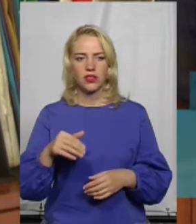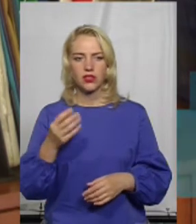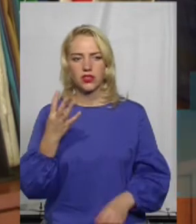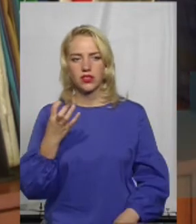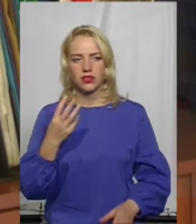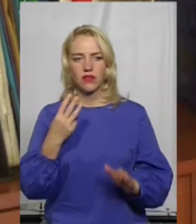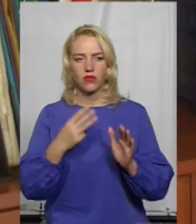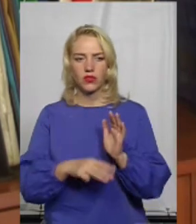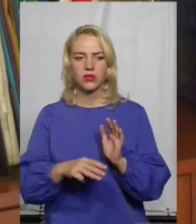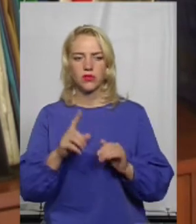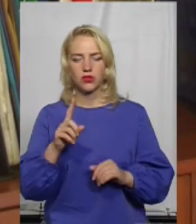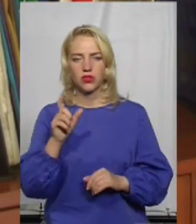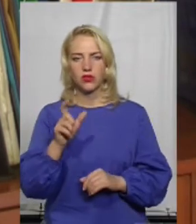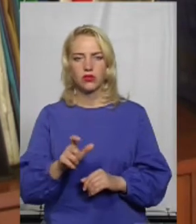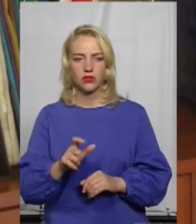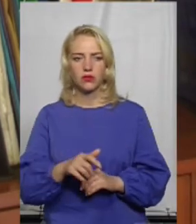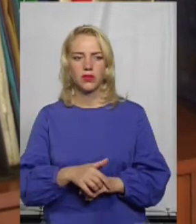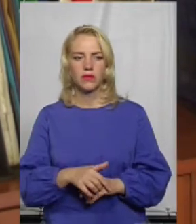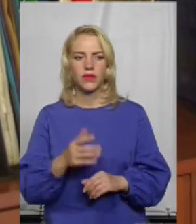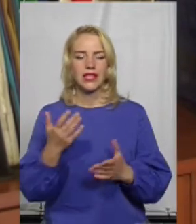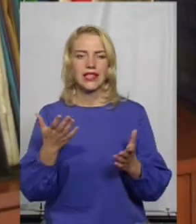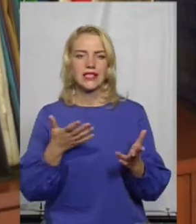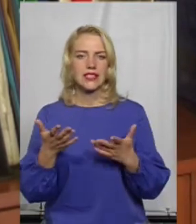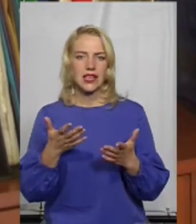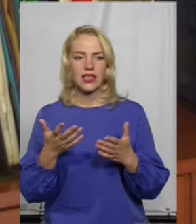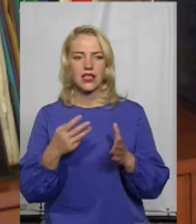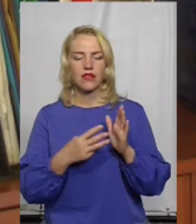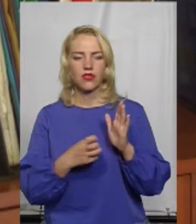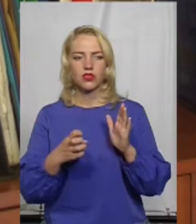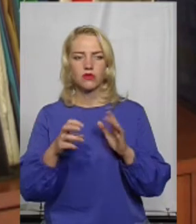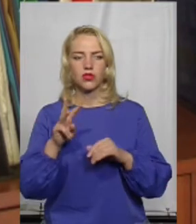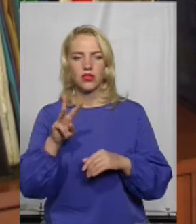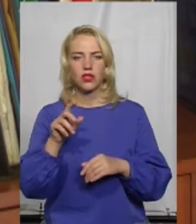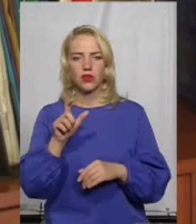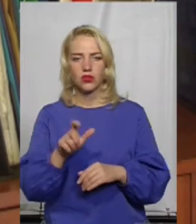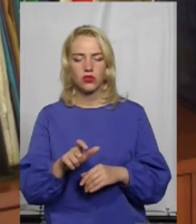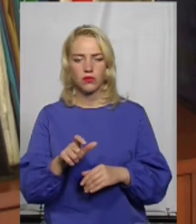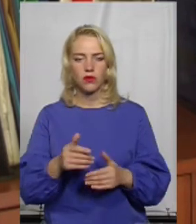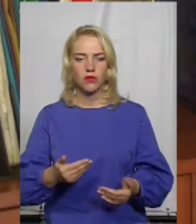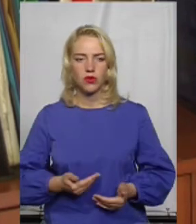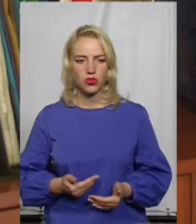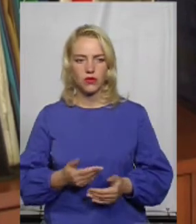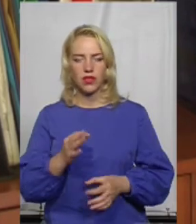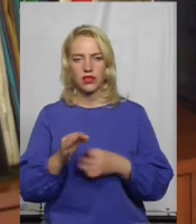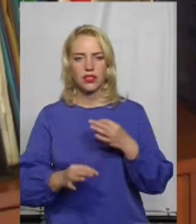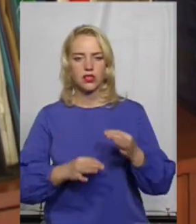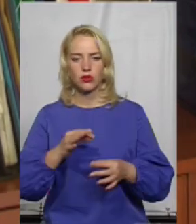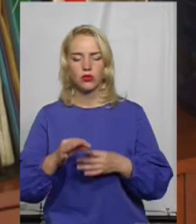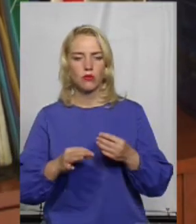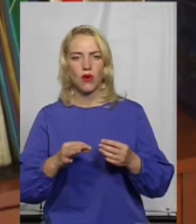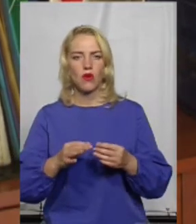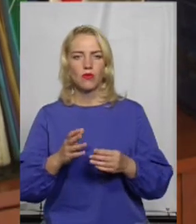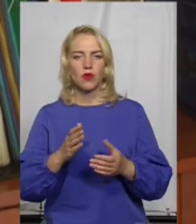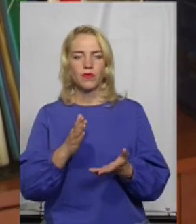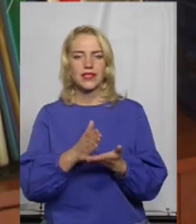11 481 особі, з яких 803 особи проживали на цілодобовому стаціонарі.